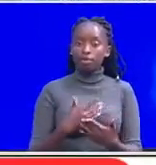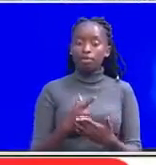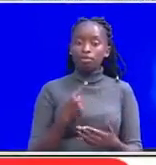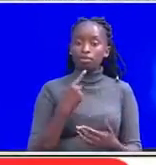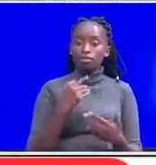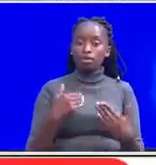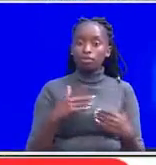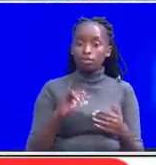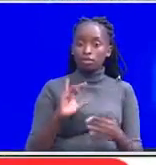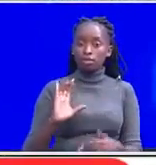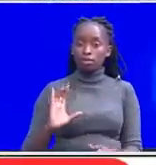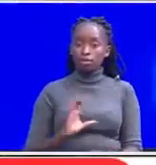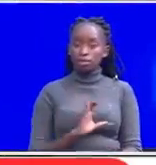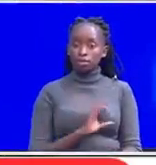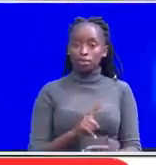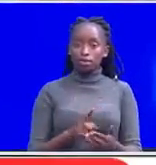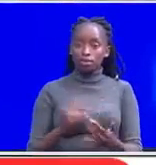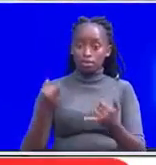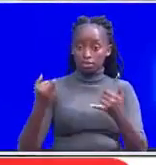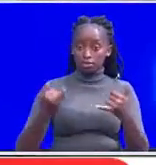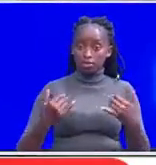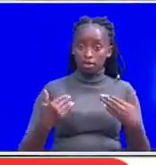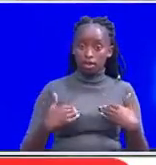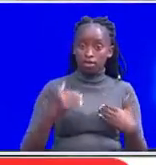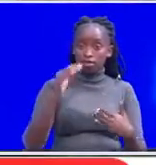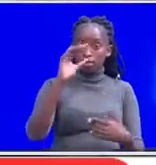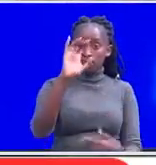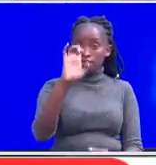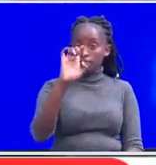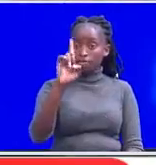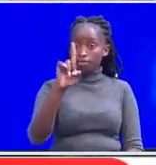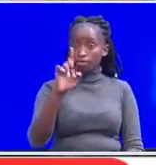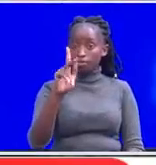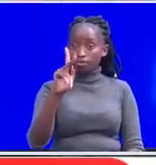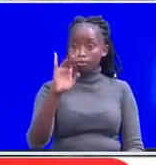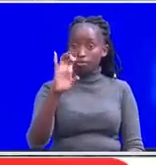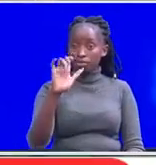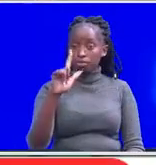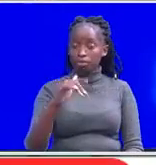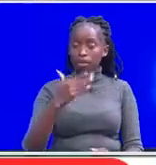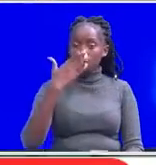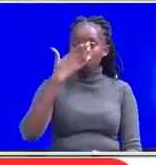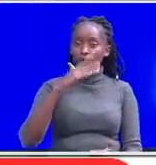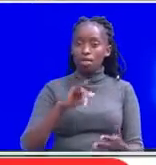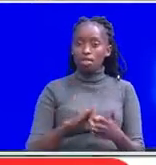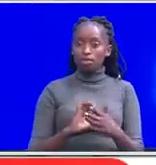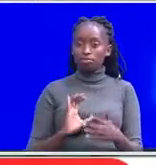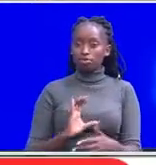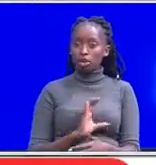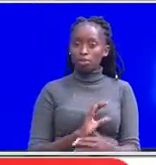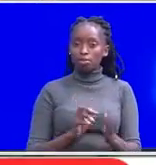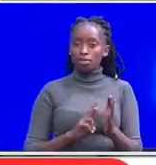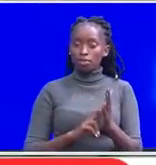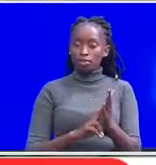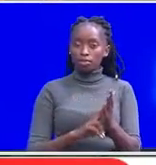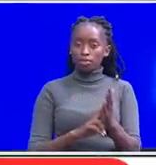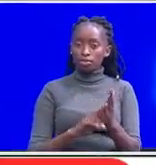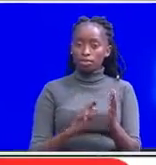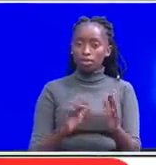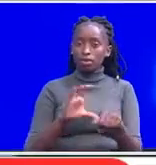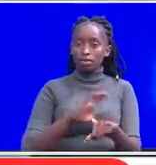ya bunge ya PIC imemwalika waziri Ezekiel Machogu mbele ya kamati hiyo kuelezea mfumo wa malipo